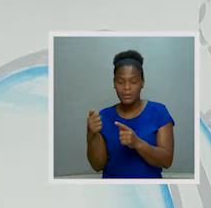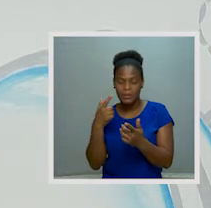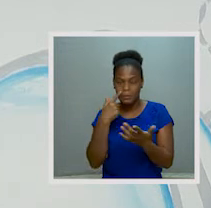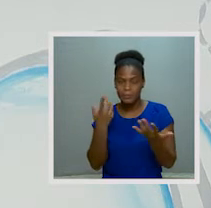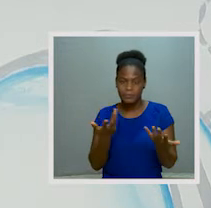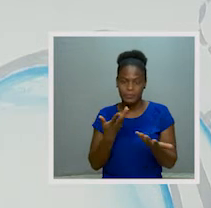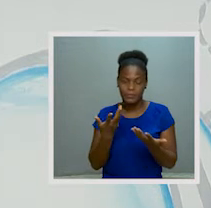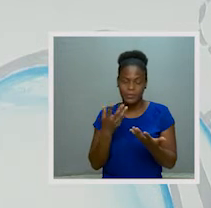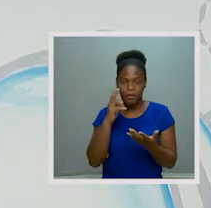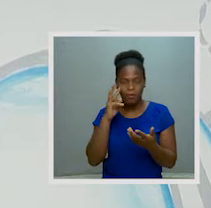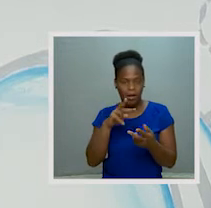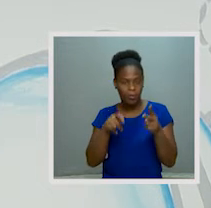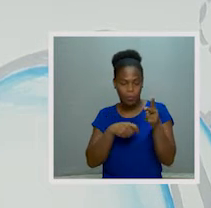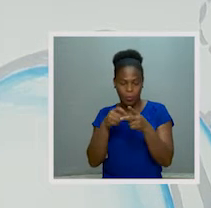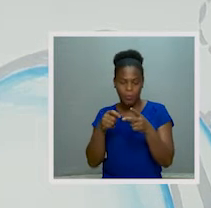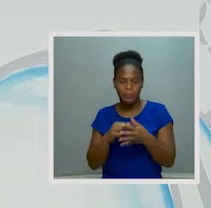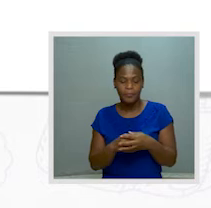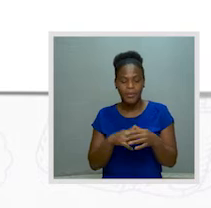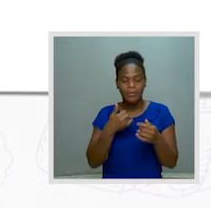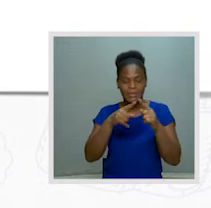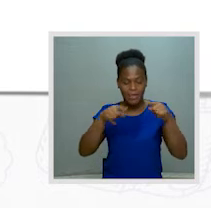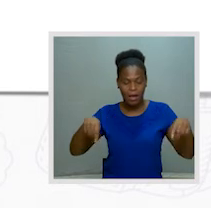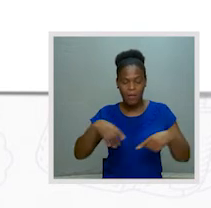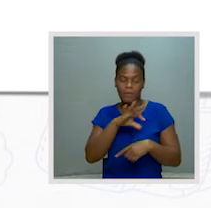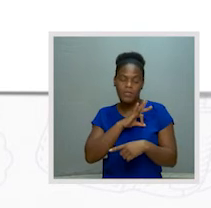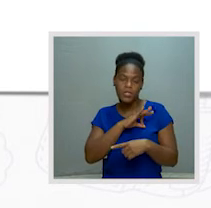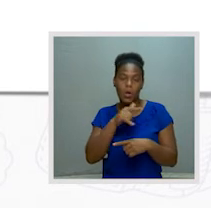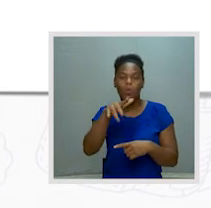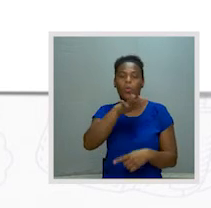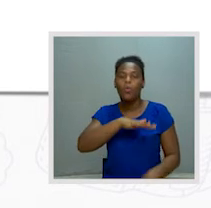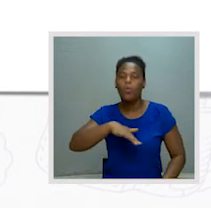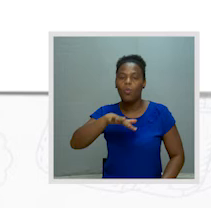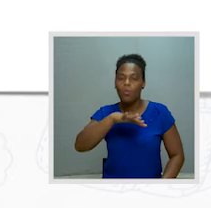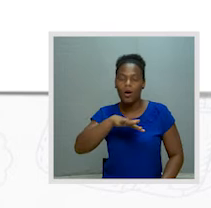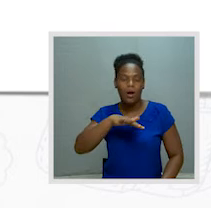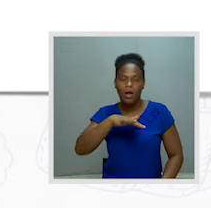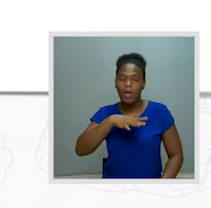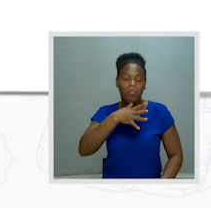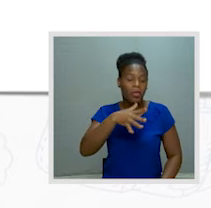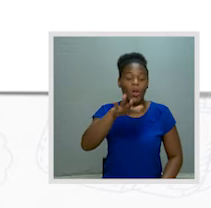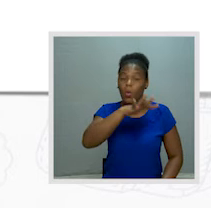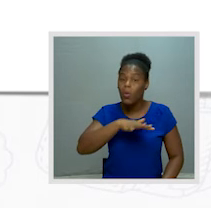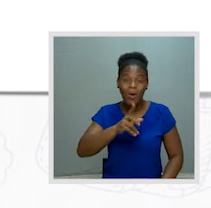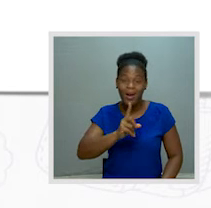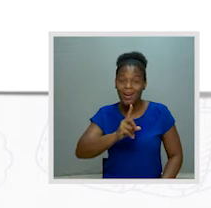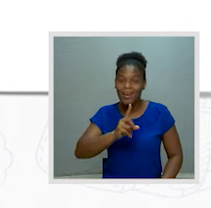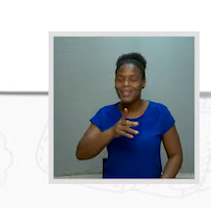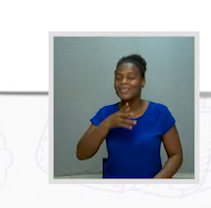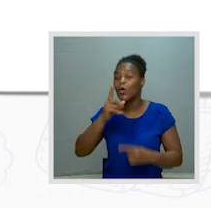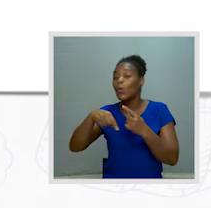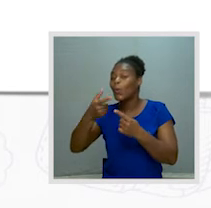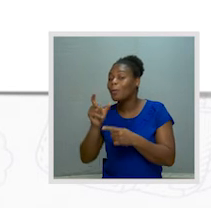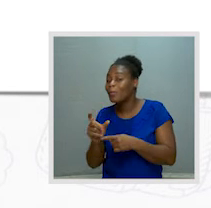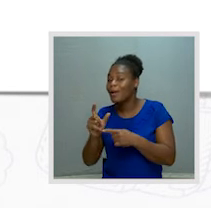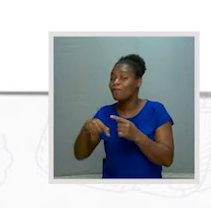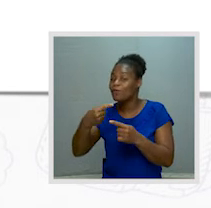qu'on a utilisé dans le reportage. La salle des professeurs, c'est un lieu. On n'a pas prononcé un lieu, on a